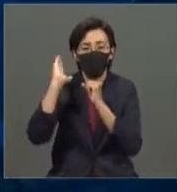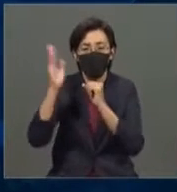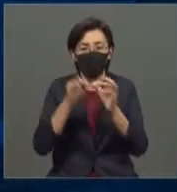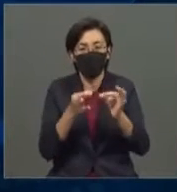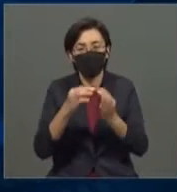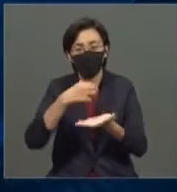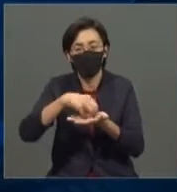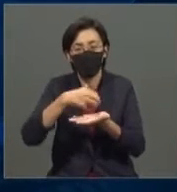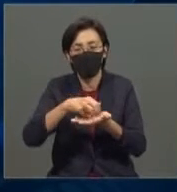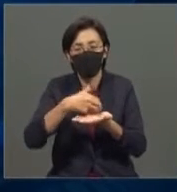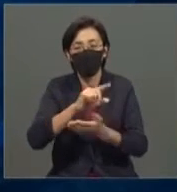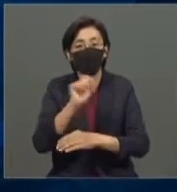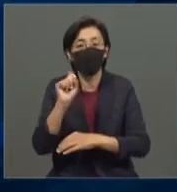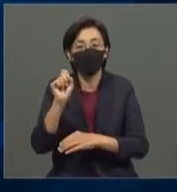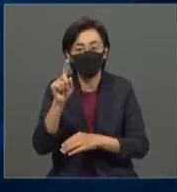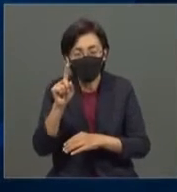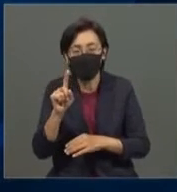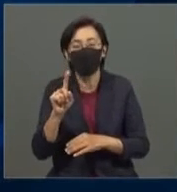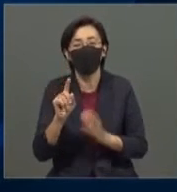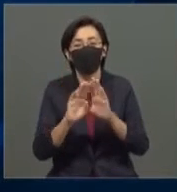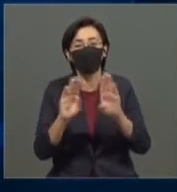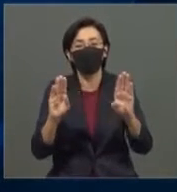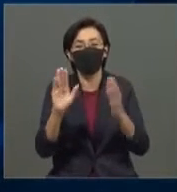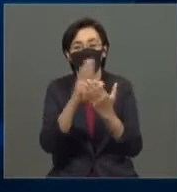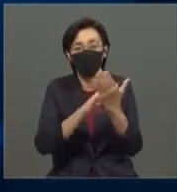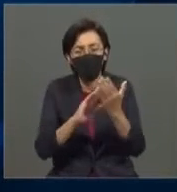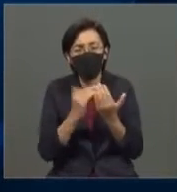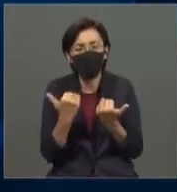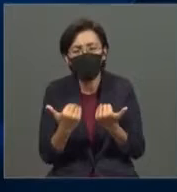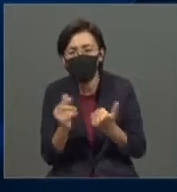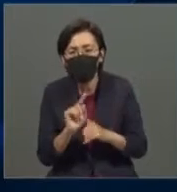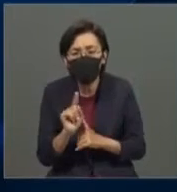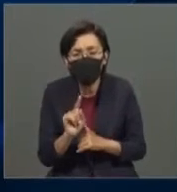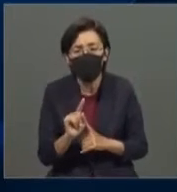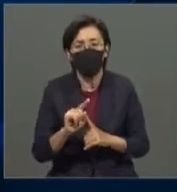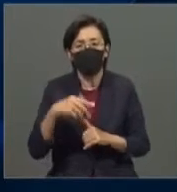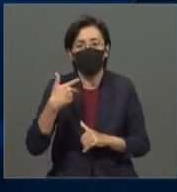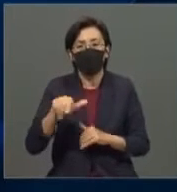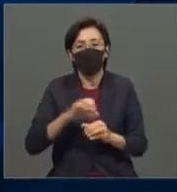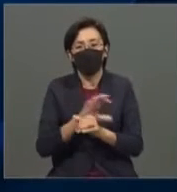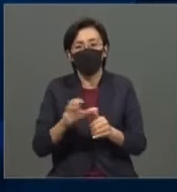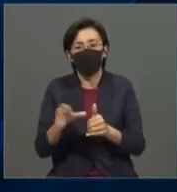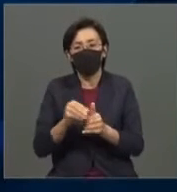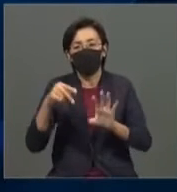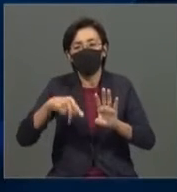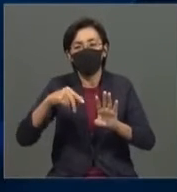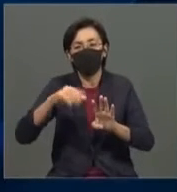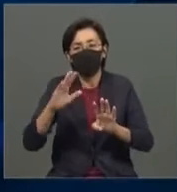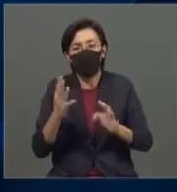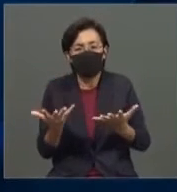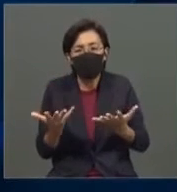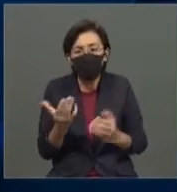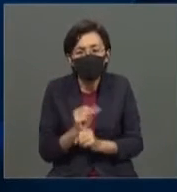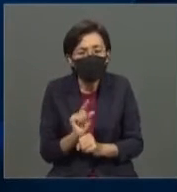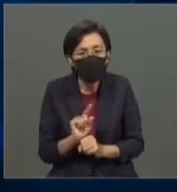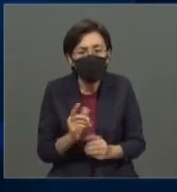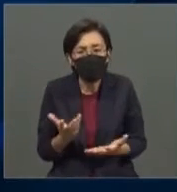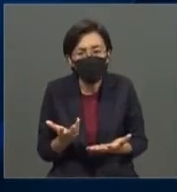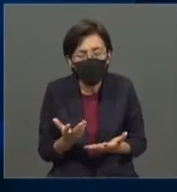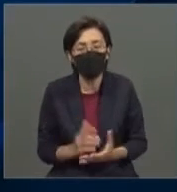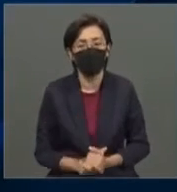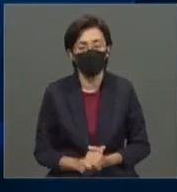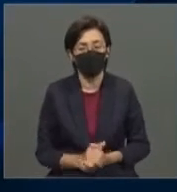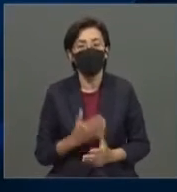โฆษกเพิ่งจะแถลงข่าวเมื่อวันศุกร์ที่ผ่านมาว่าจะเปิดวันนี้แล้วไงล่ะ 4,000 กว่านะครับต้อง